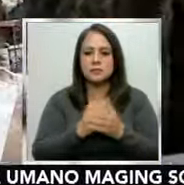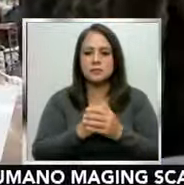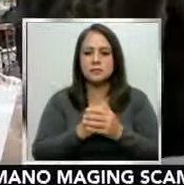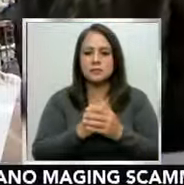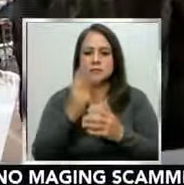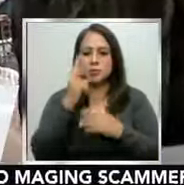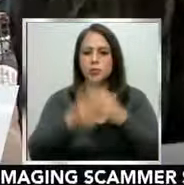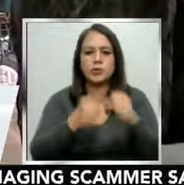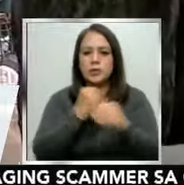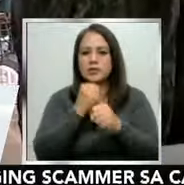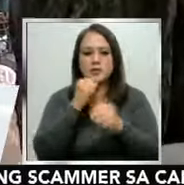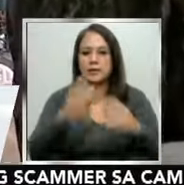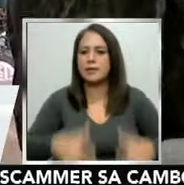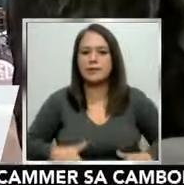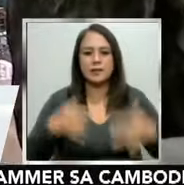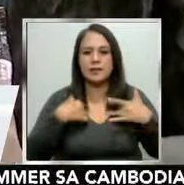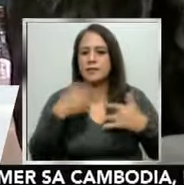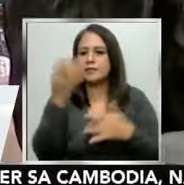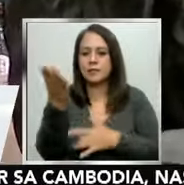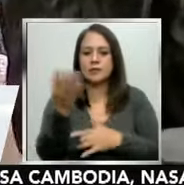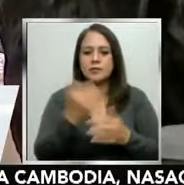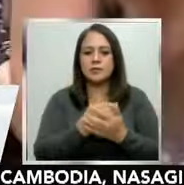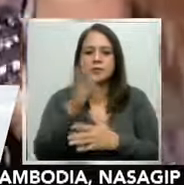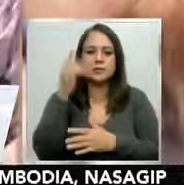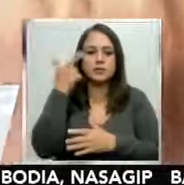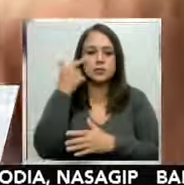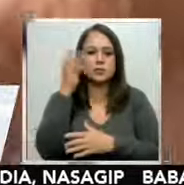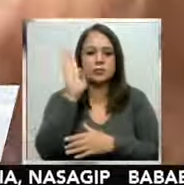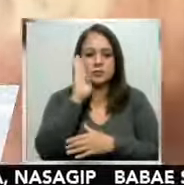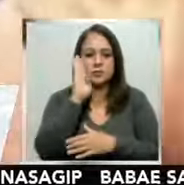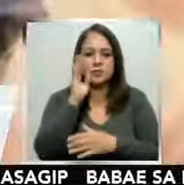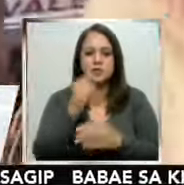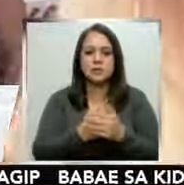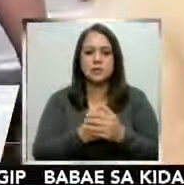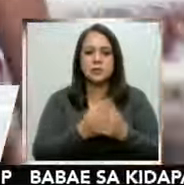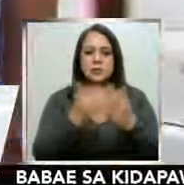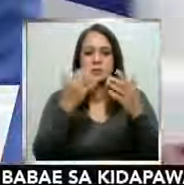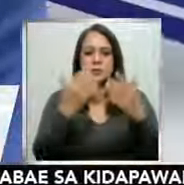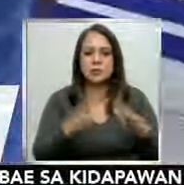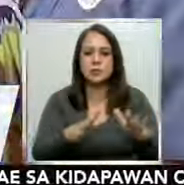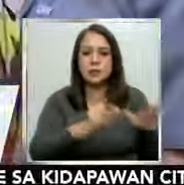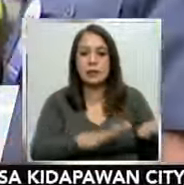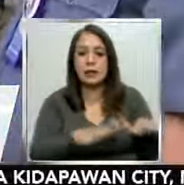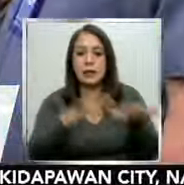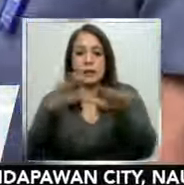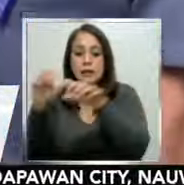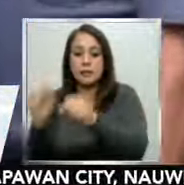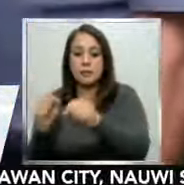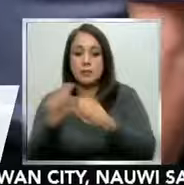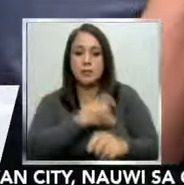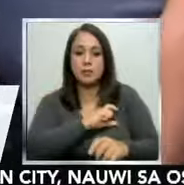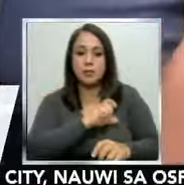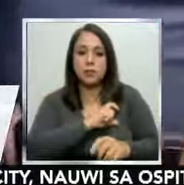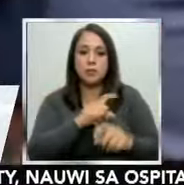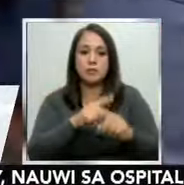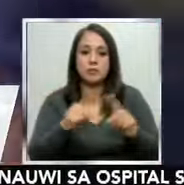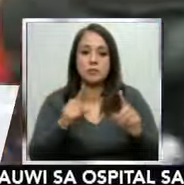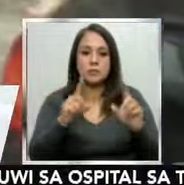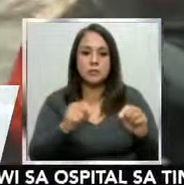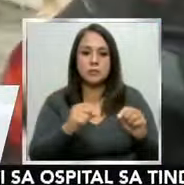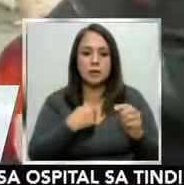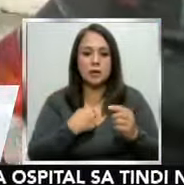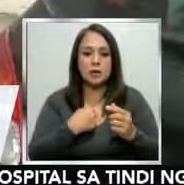mga kapitbahay. Pagkatapos ng pagtatanong sa mga residente, paalis na sana ang mga pulis nang bigla silang may natanggap na